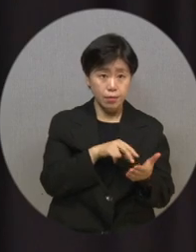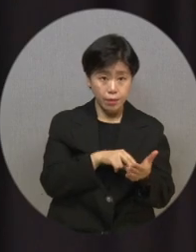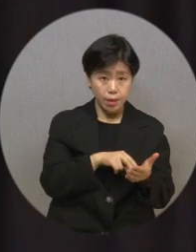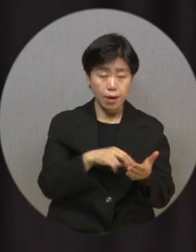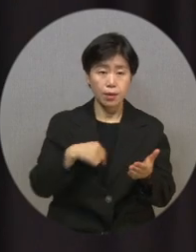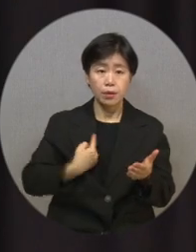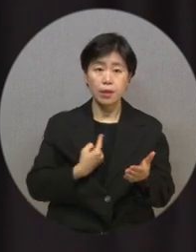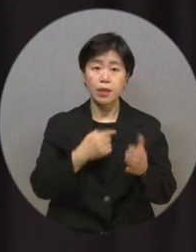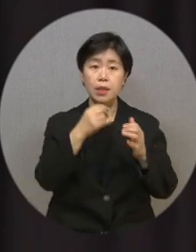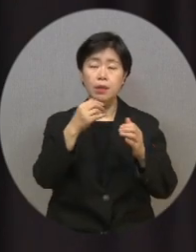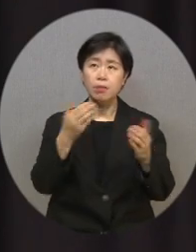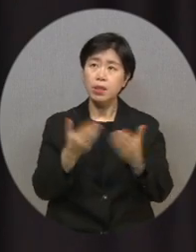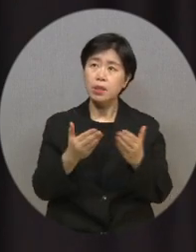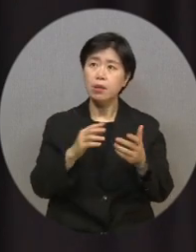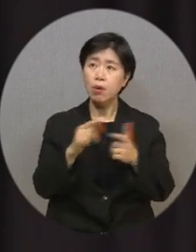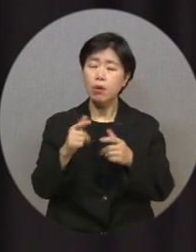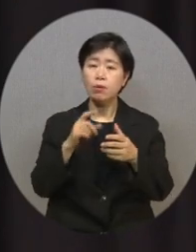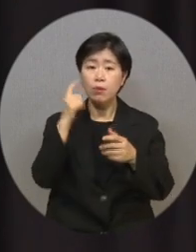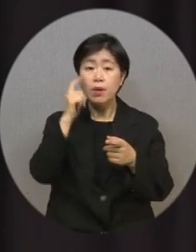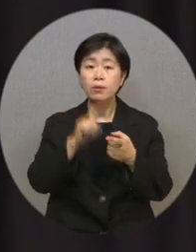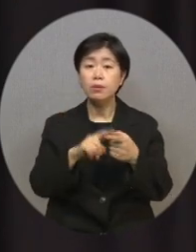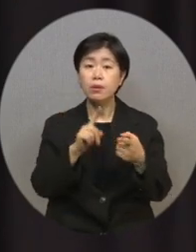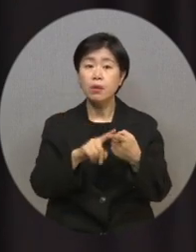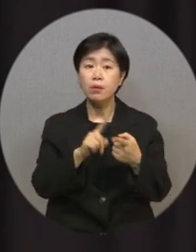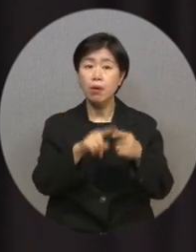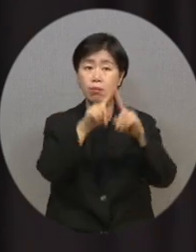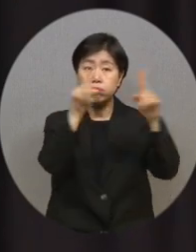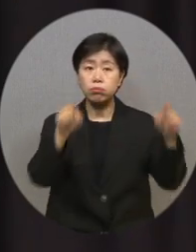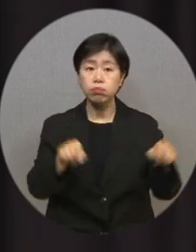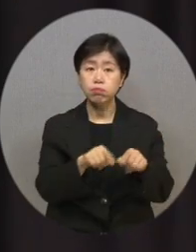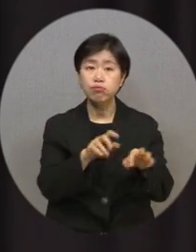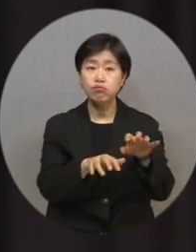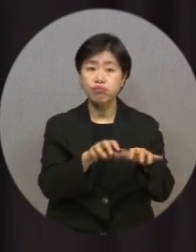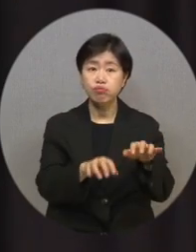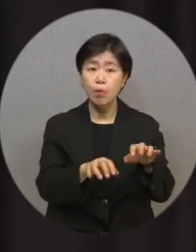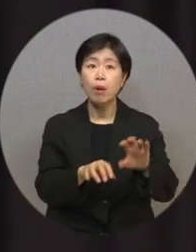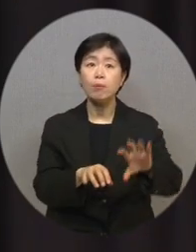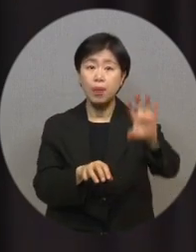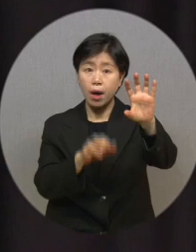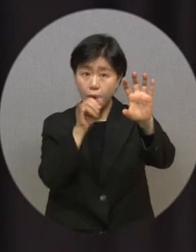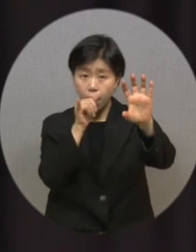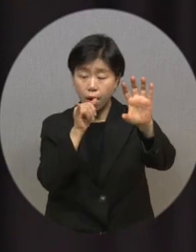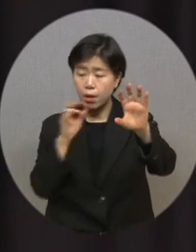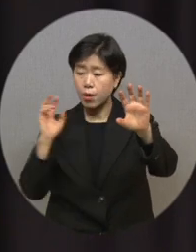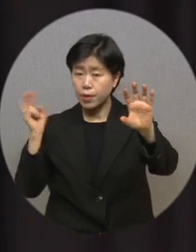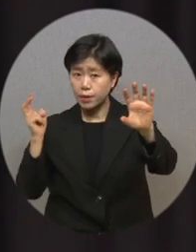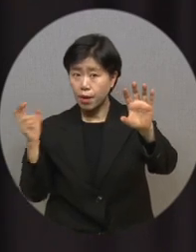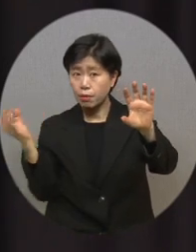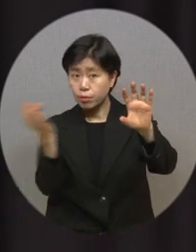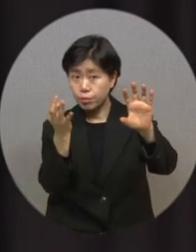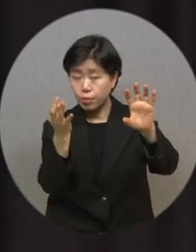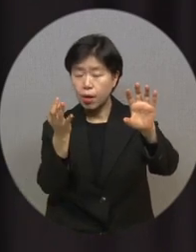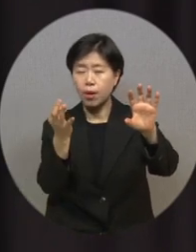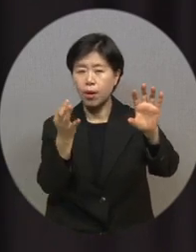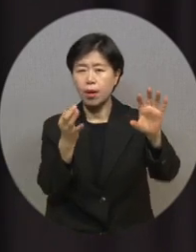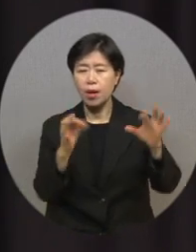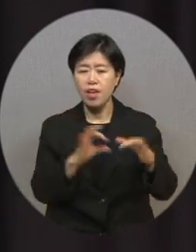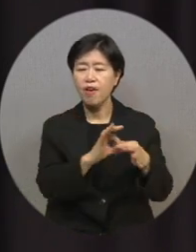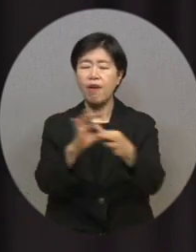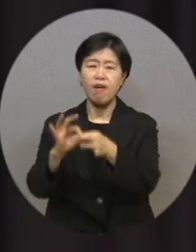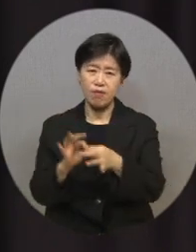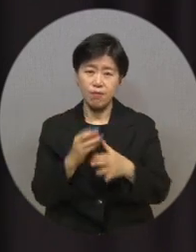장애인 본인들이 일하고 싶은 거를 발적으로 독립적으로 할 수 있는 그런 시스템을 갖춰서 운영 중에 있는